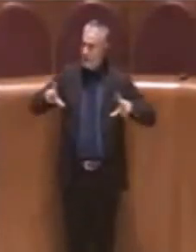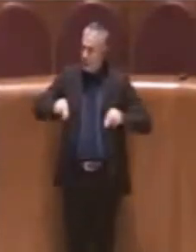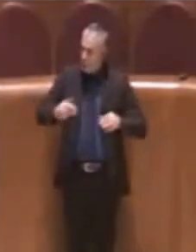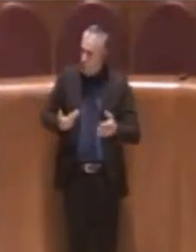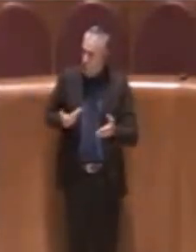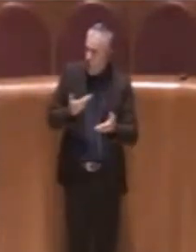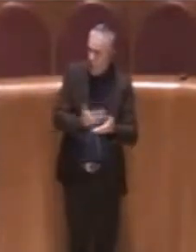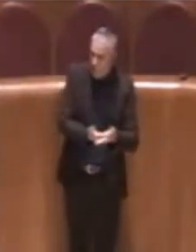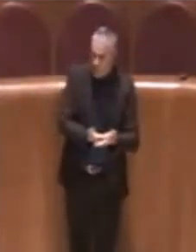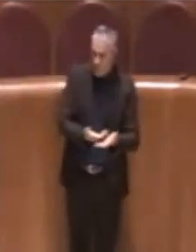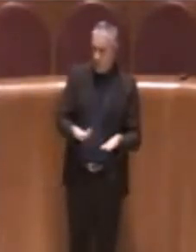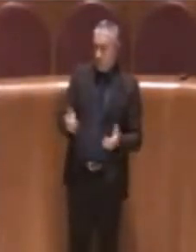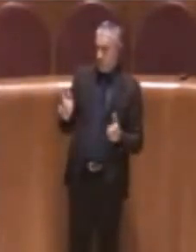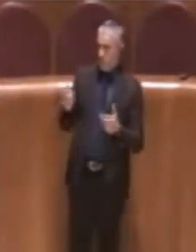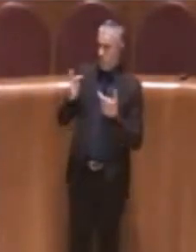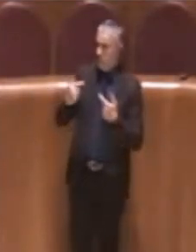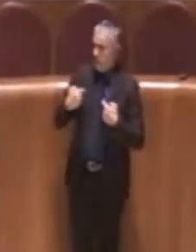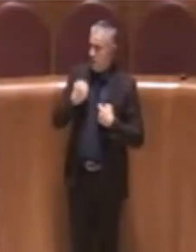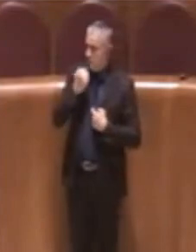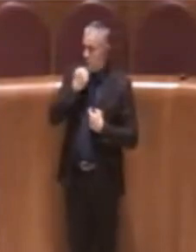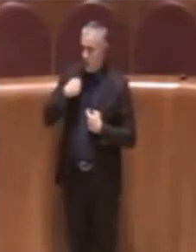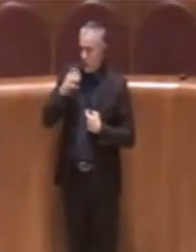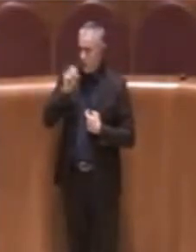capito sinceramente né